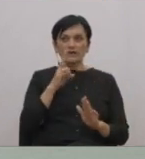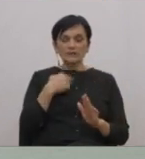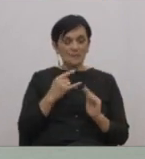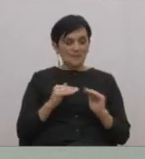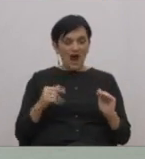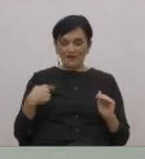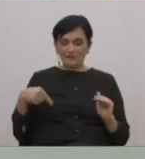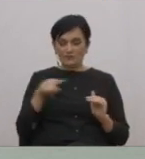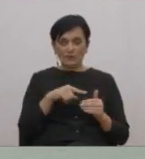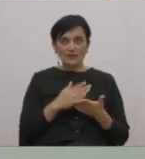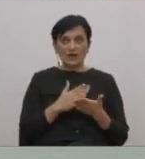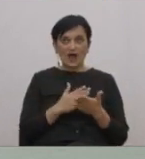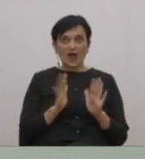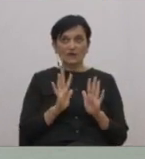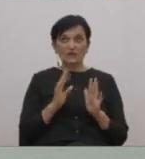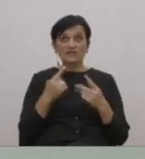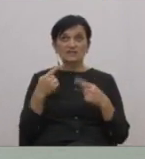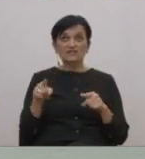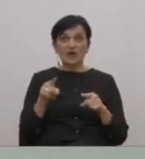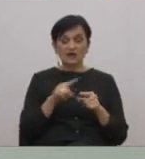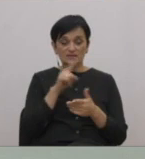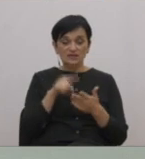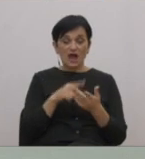narvarto khvdebit ekhla, sva sakitze saubrot.